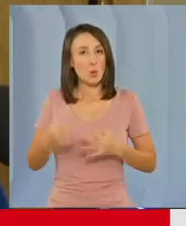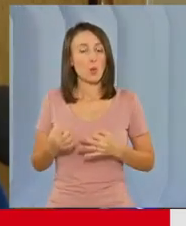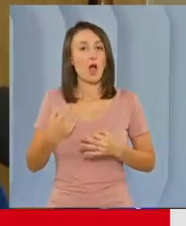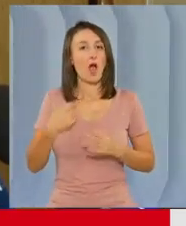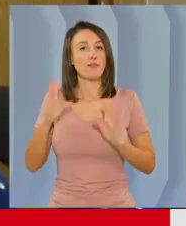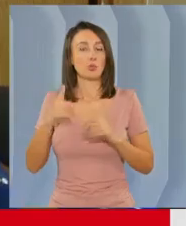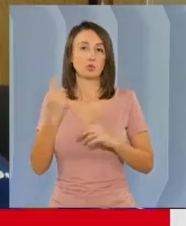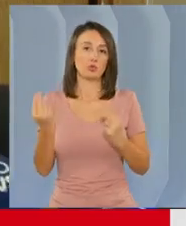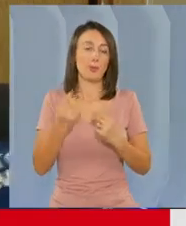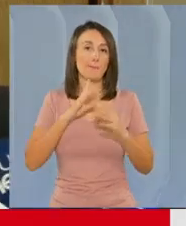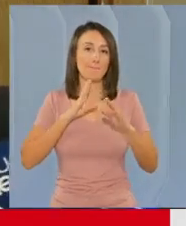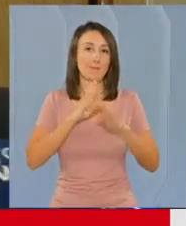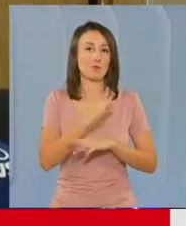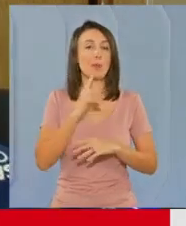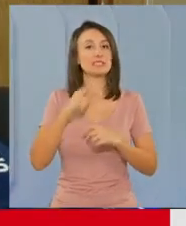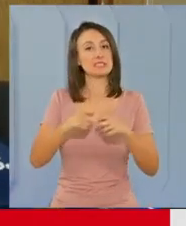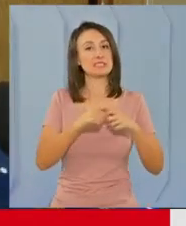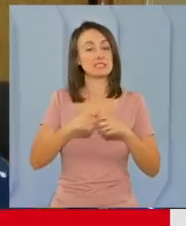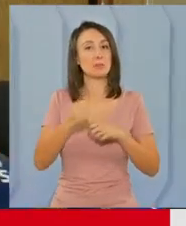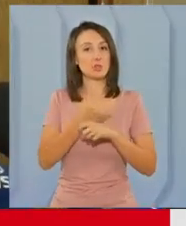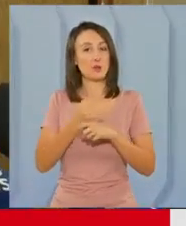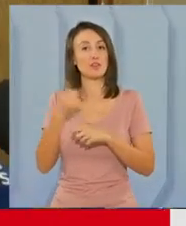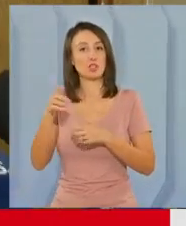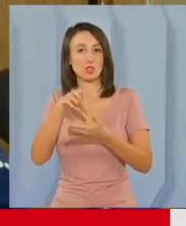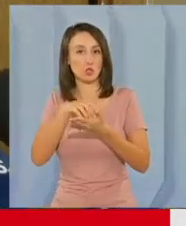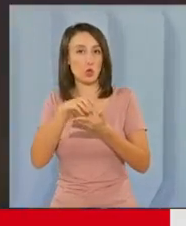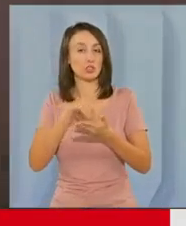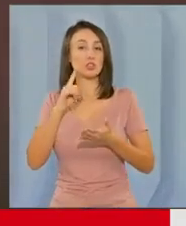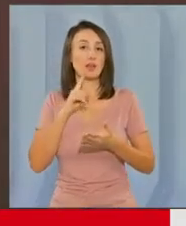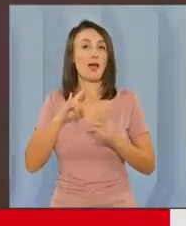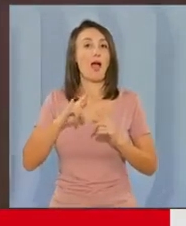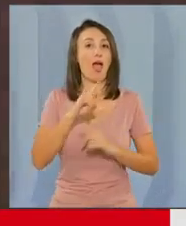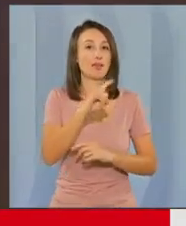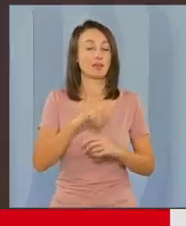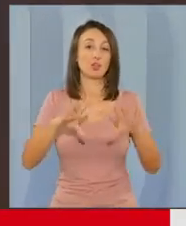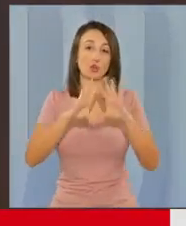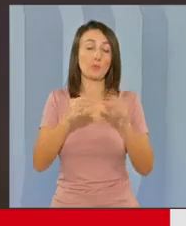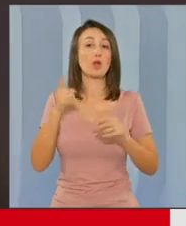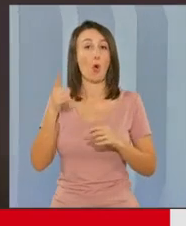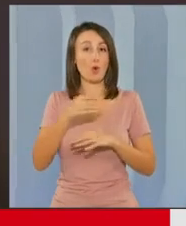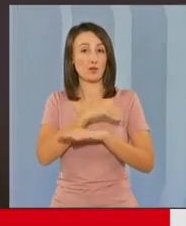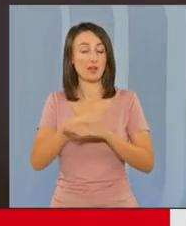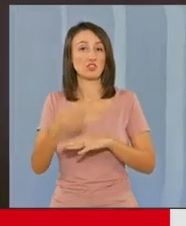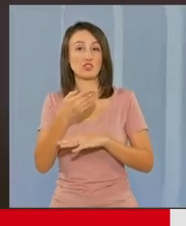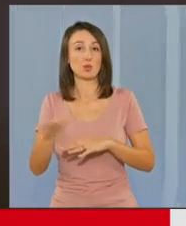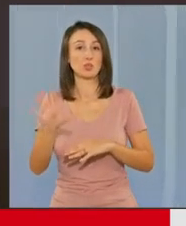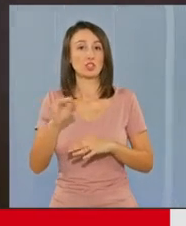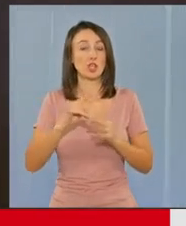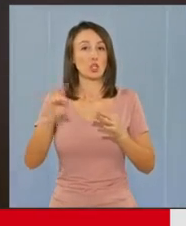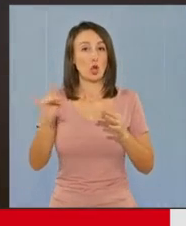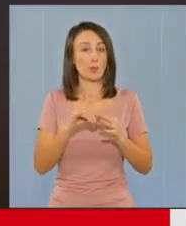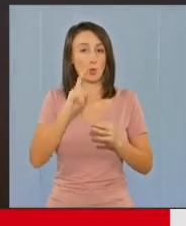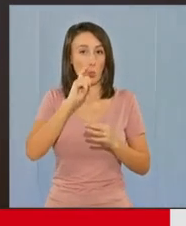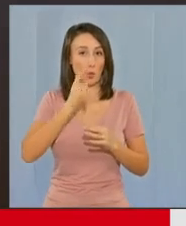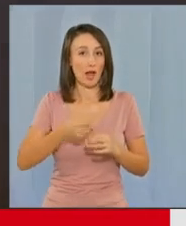avem unul dintre cele mai performante sisteme de supraveghere pe acea zonă și din aer. România are o graniță de 650 km cu